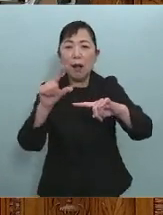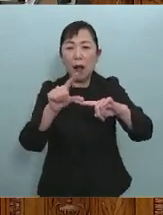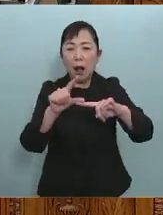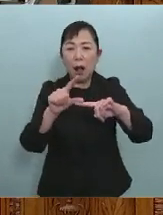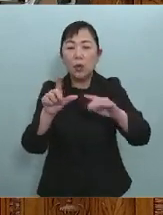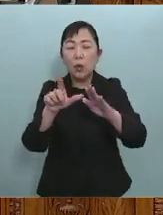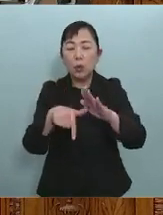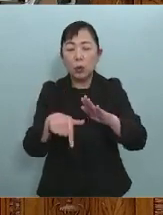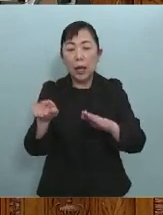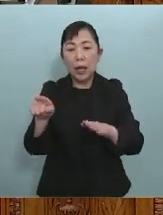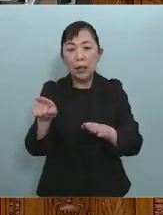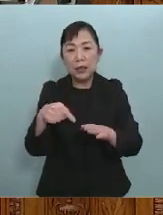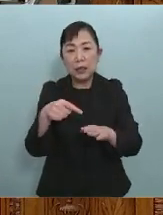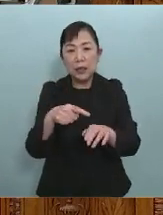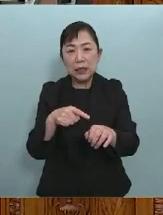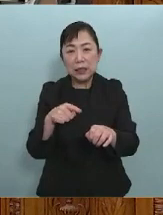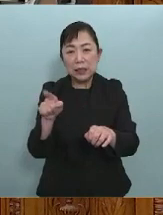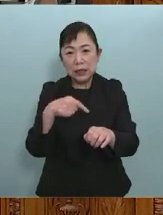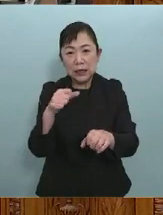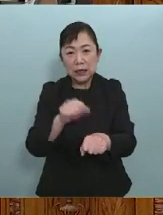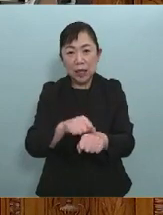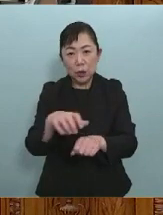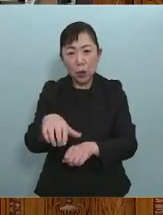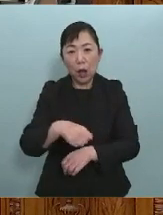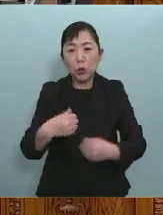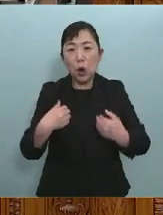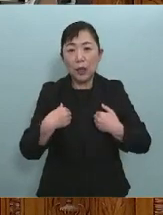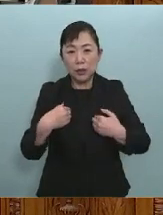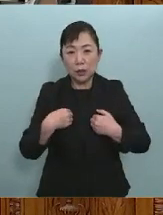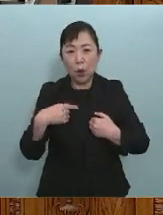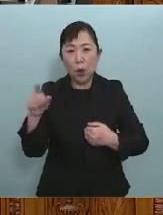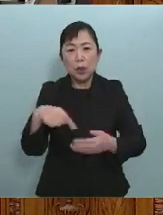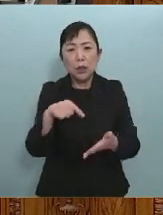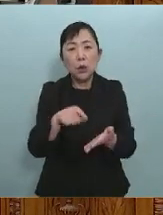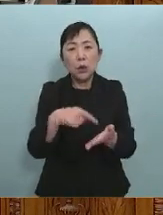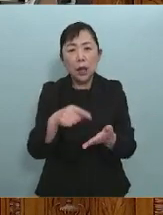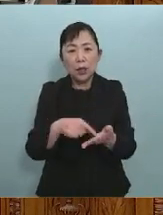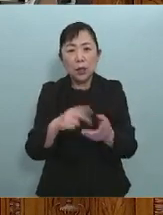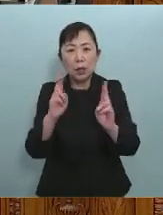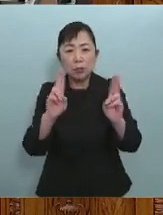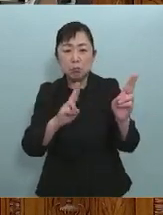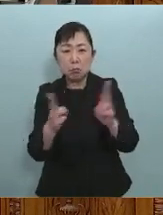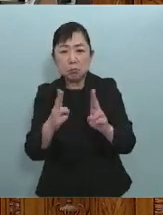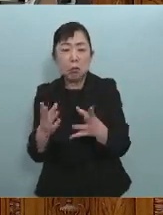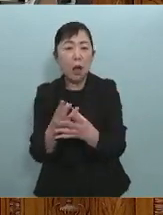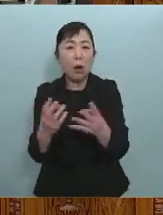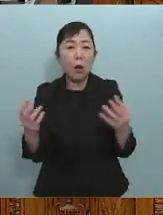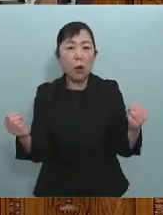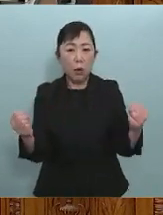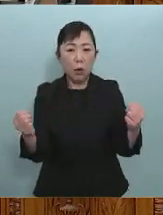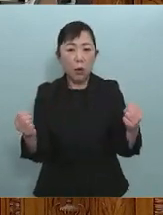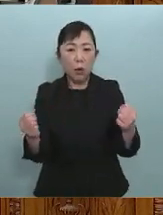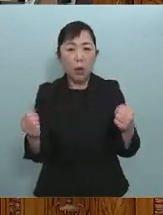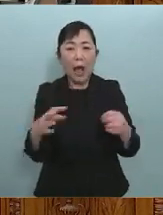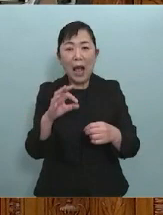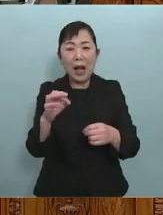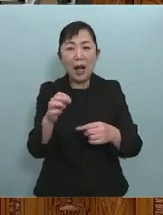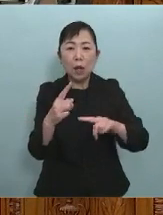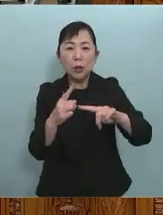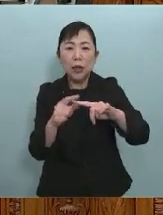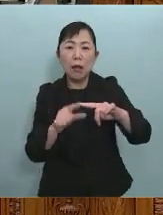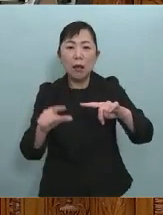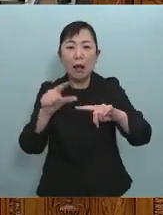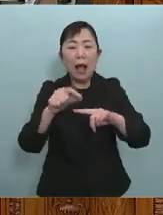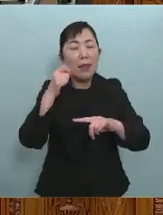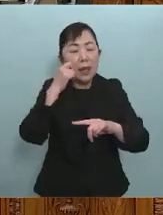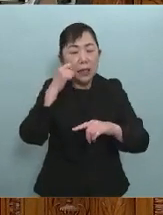高い人材の確保が必要です人手不足動産が続出しているのは価格転嫁が十分でないこと